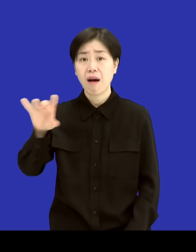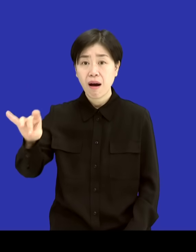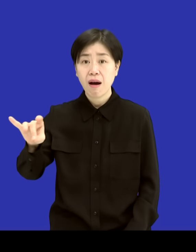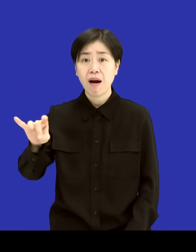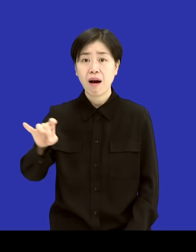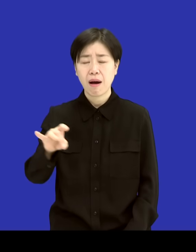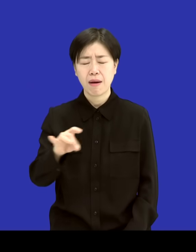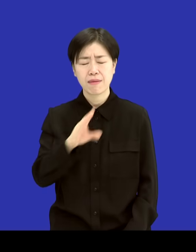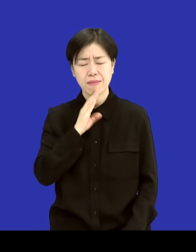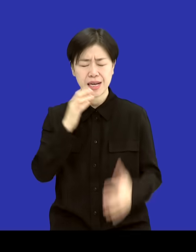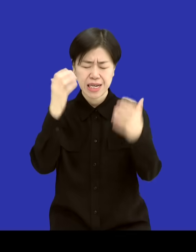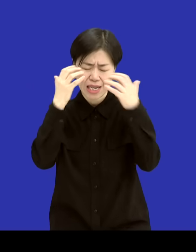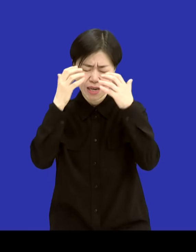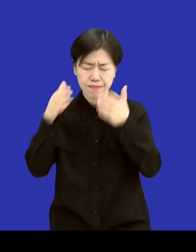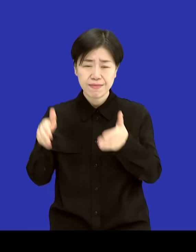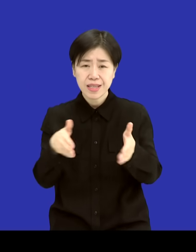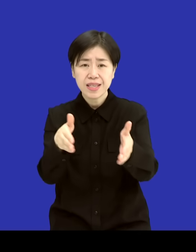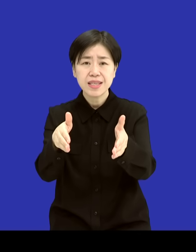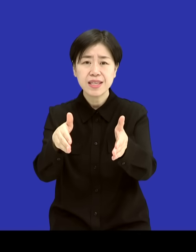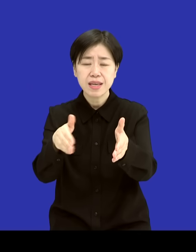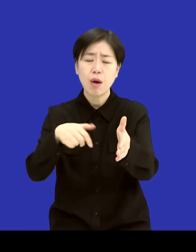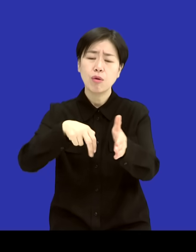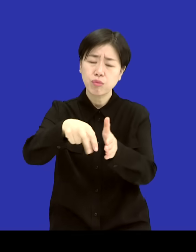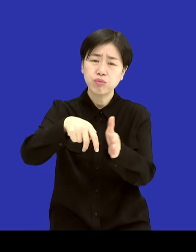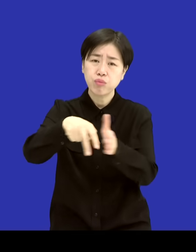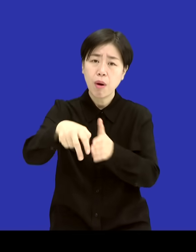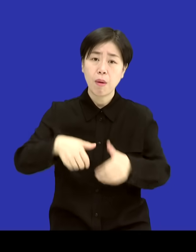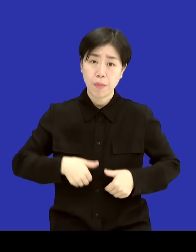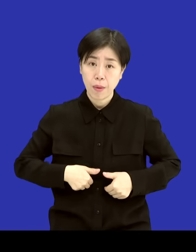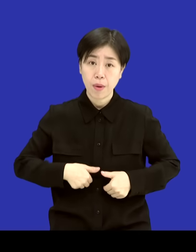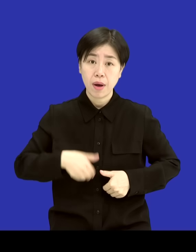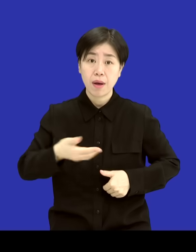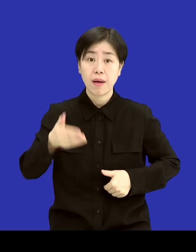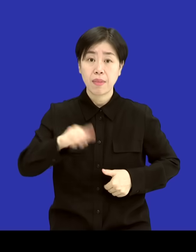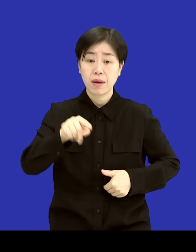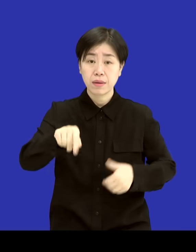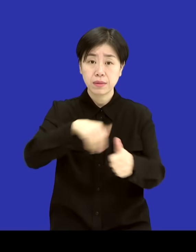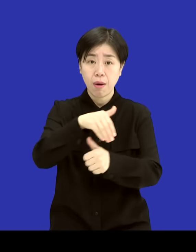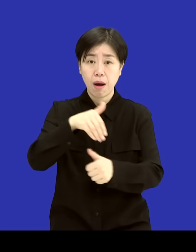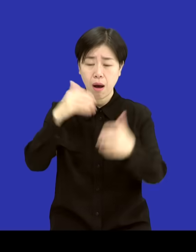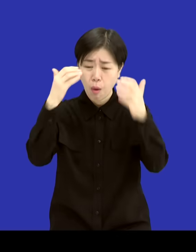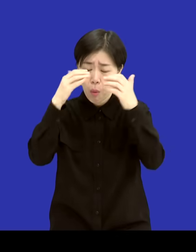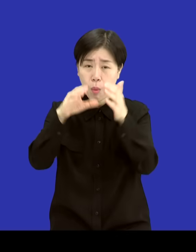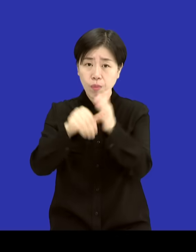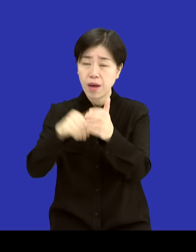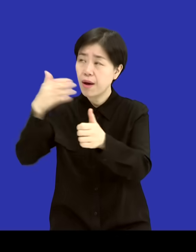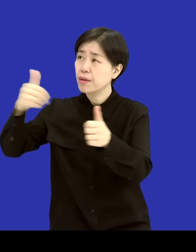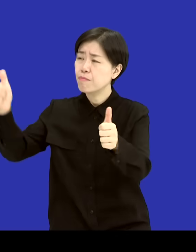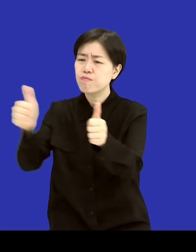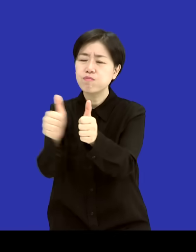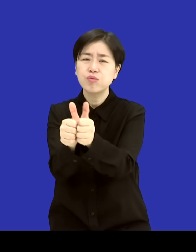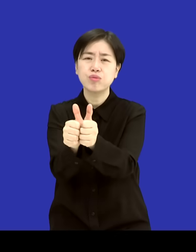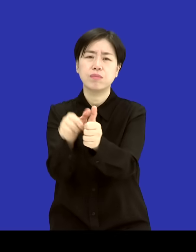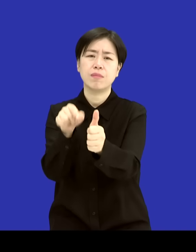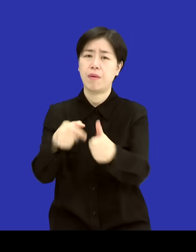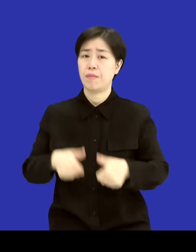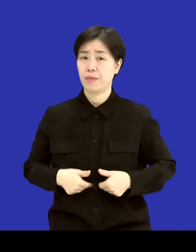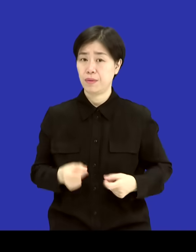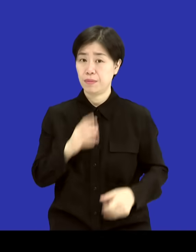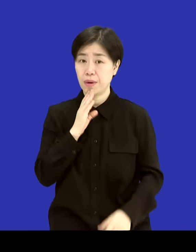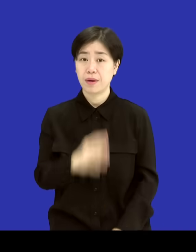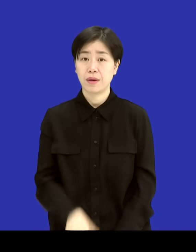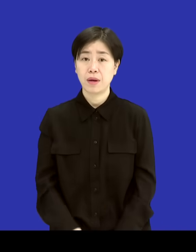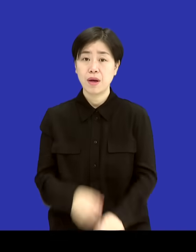될지라도 그때 하나님과 동행하시기를 원하는 그 하나님과의 여정인 것 같아요. 그래서 하나님은